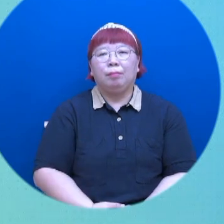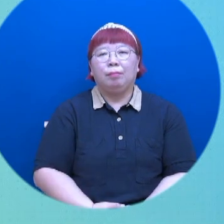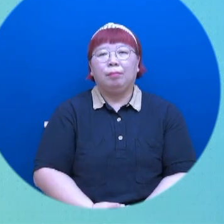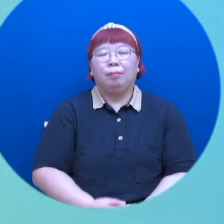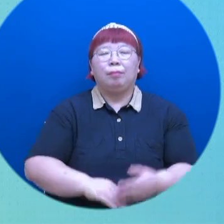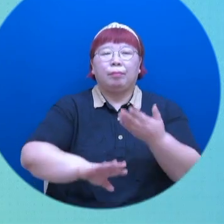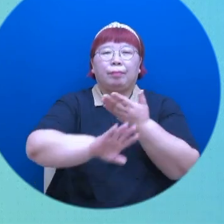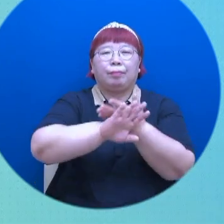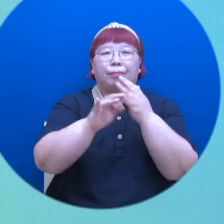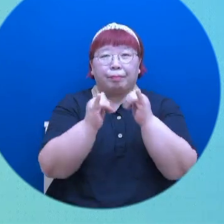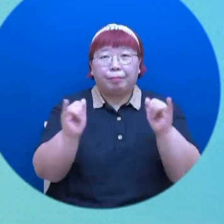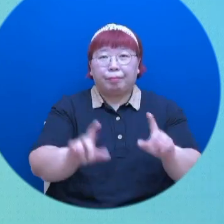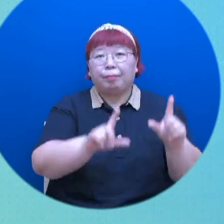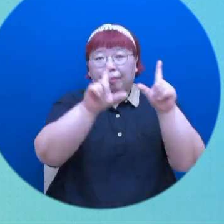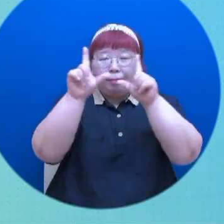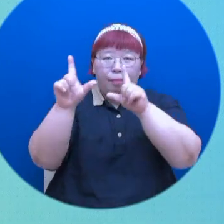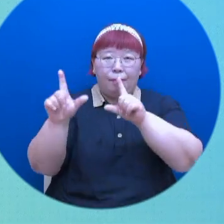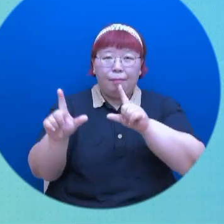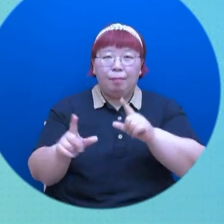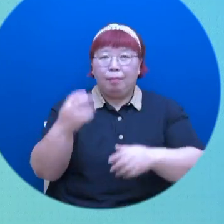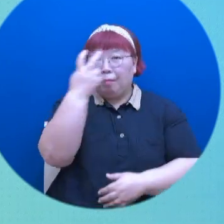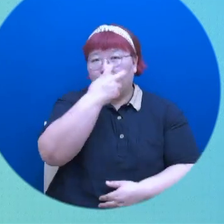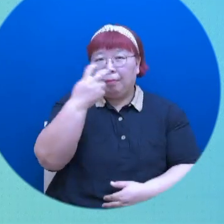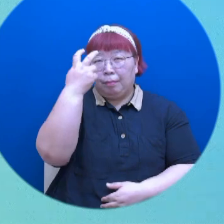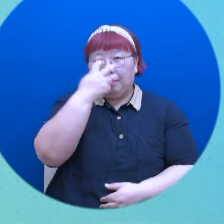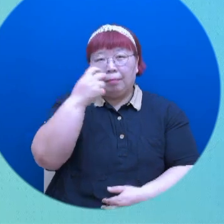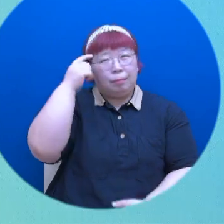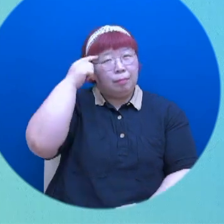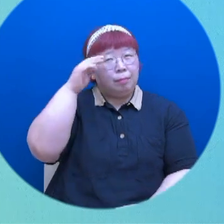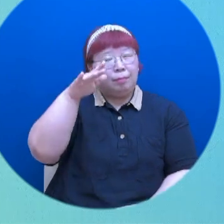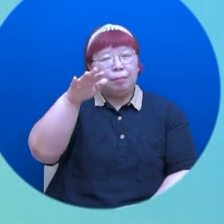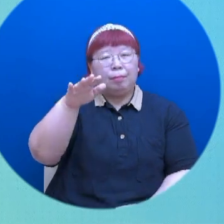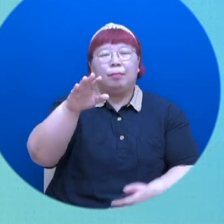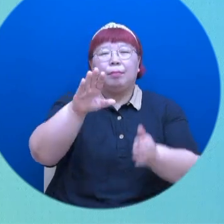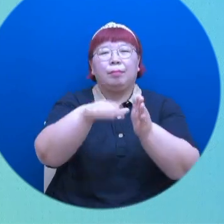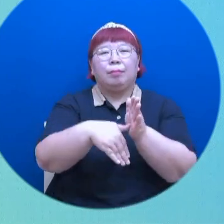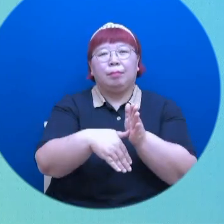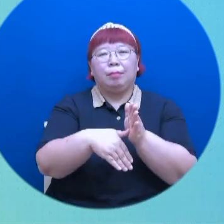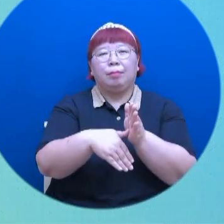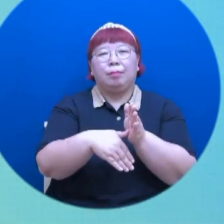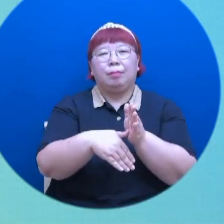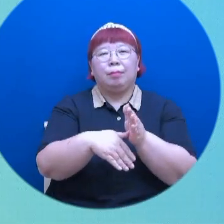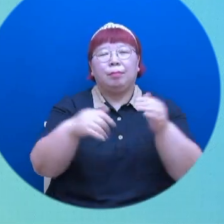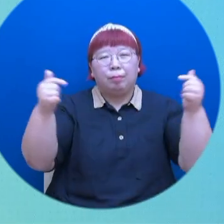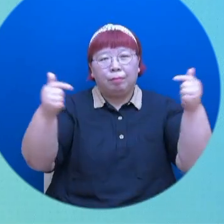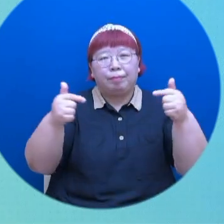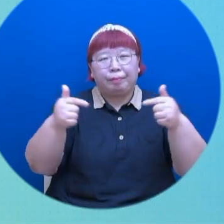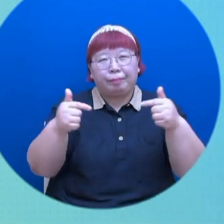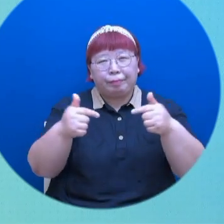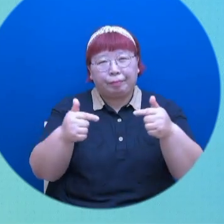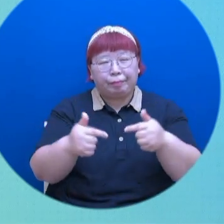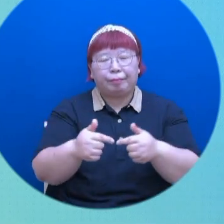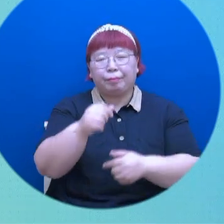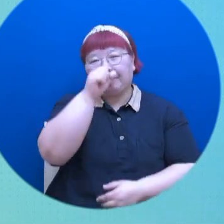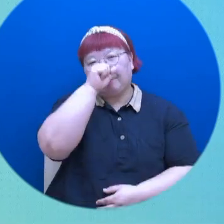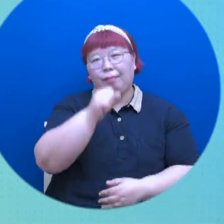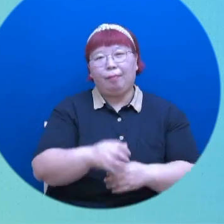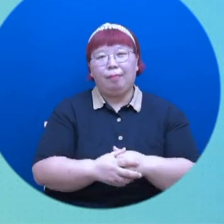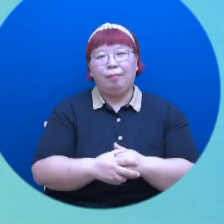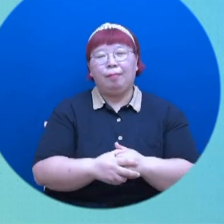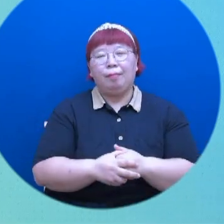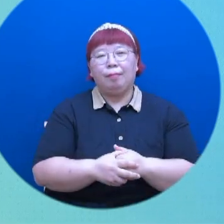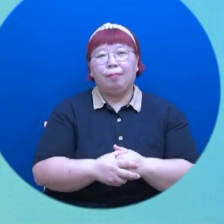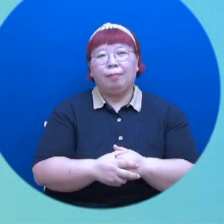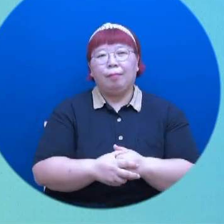타인의 삶을 관찰하고 동경하는 시간을 조금씩 줄여보면 어떨까요?